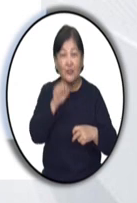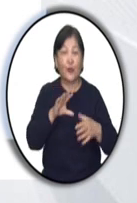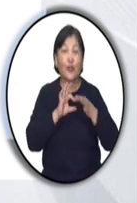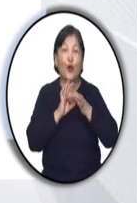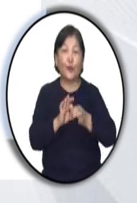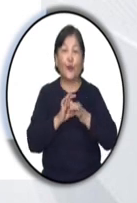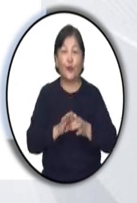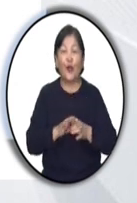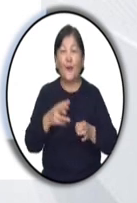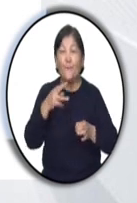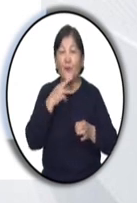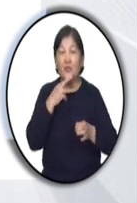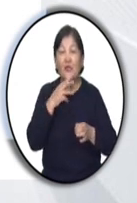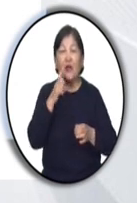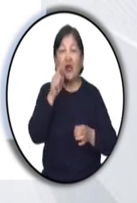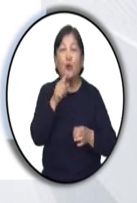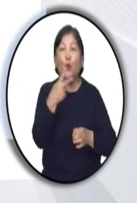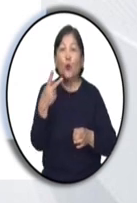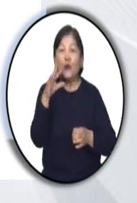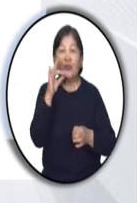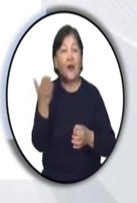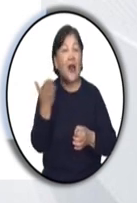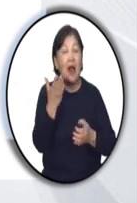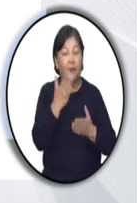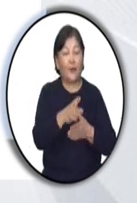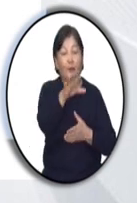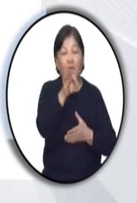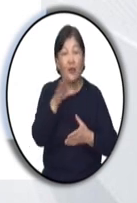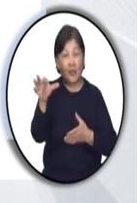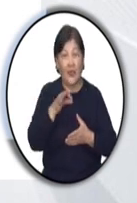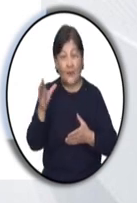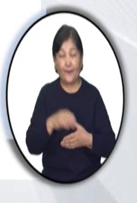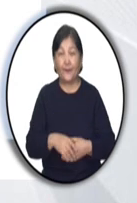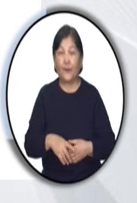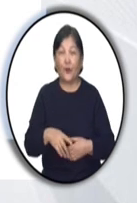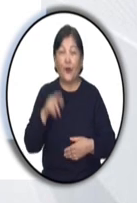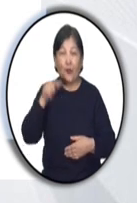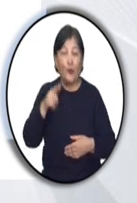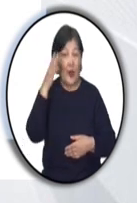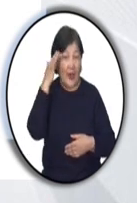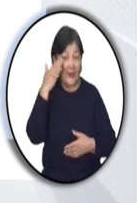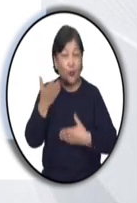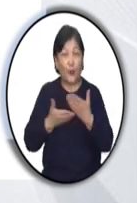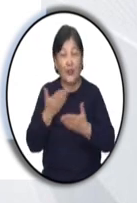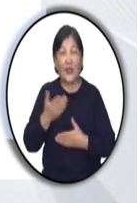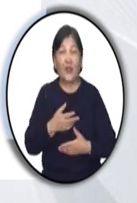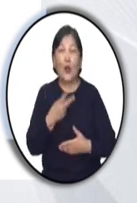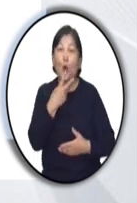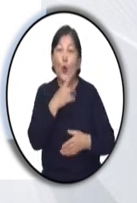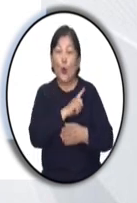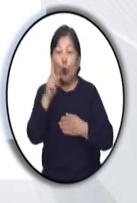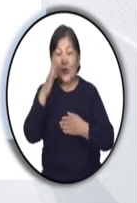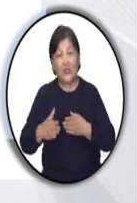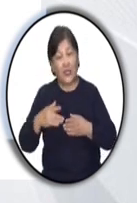бид нар судлах асуудалтай холбоотойгоор мэдээллийнхаа их үүсвэрийг судална. Жишээлбэл өнөөдөр бид нар